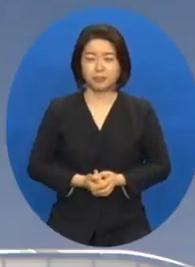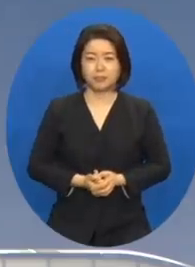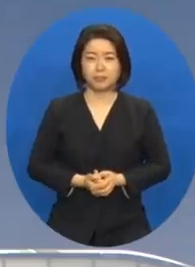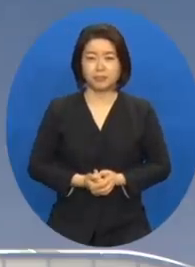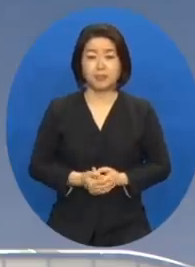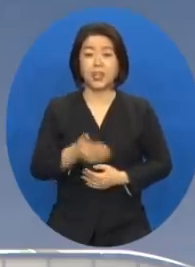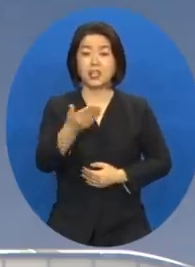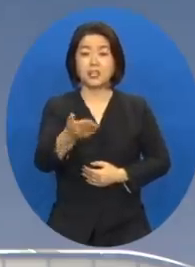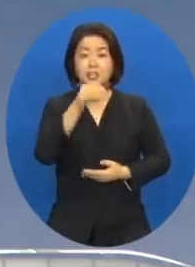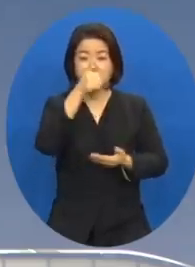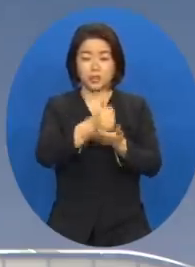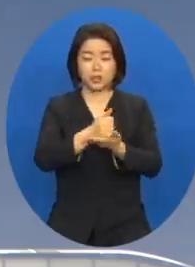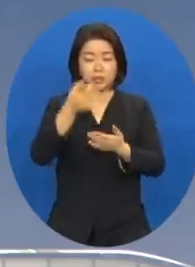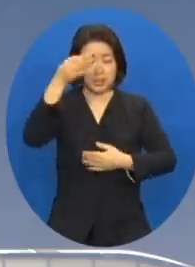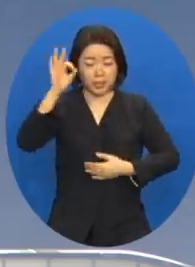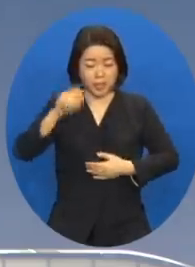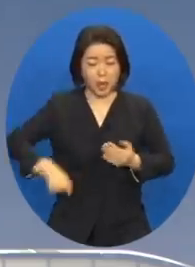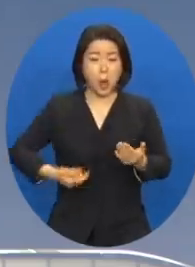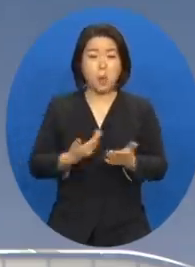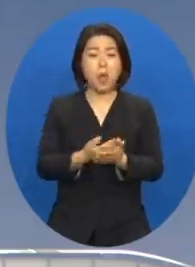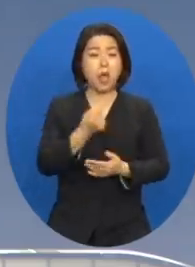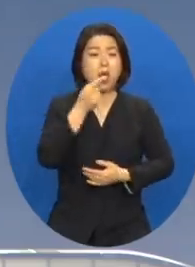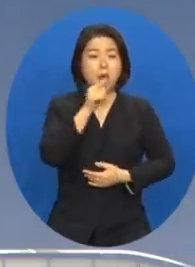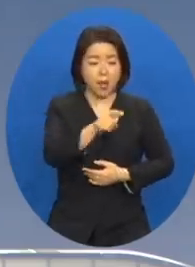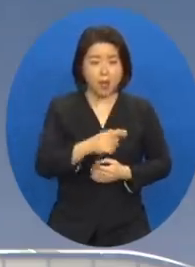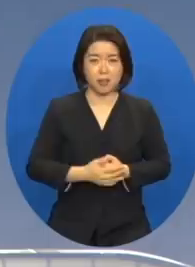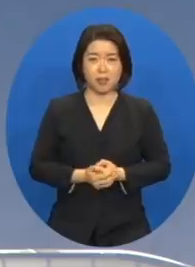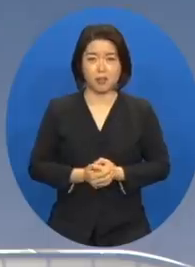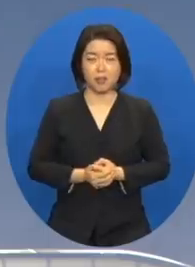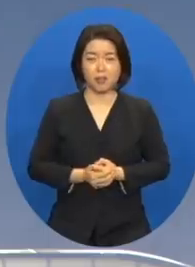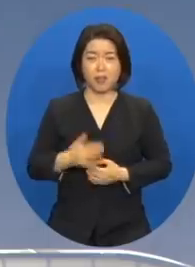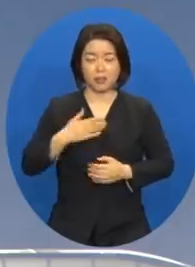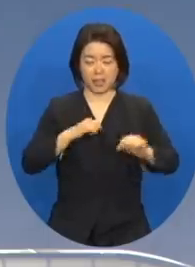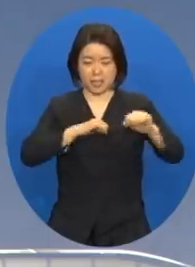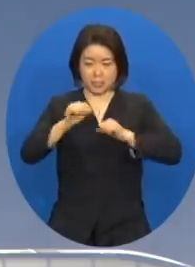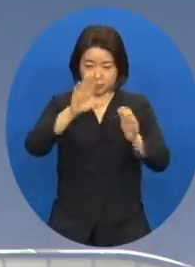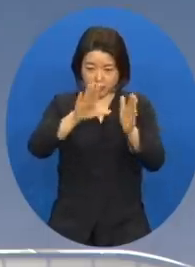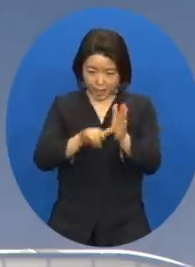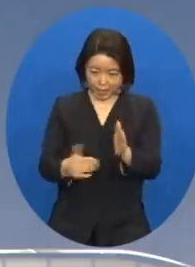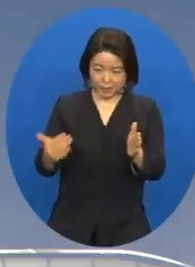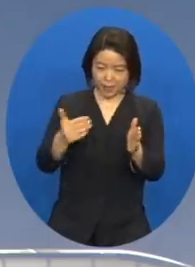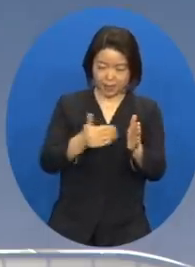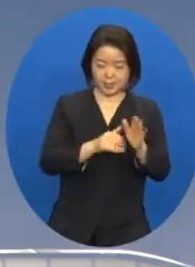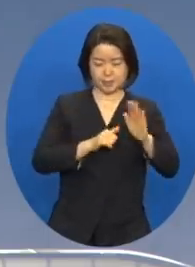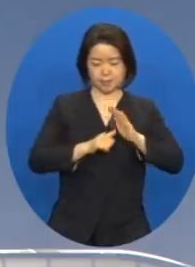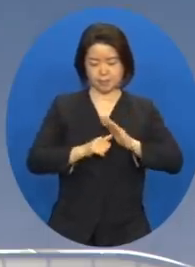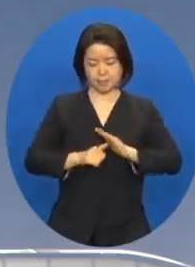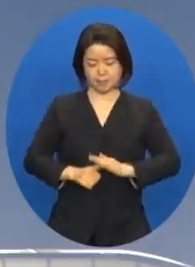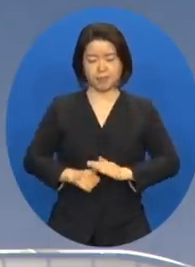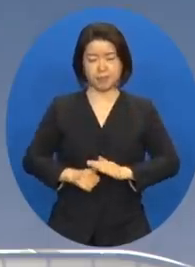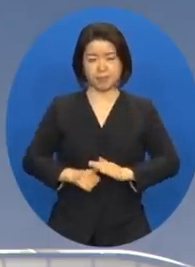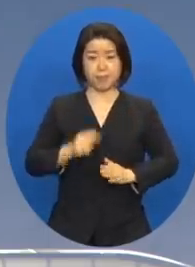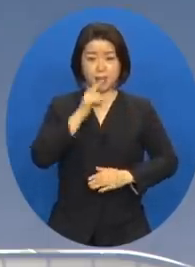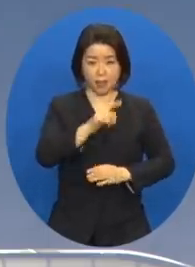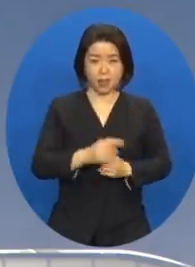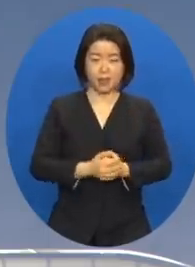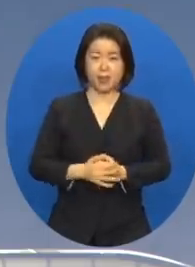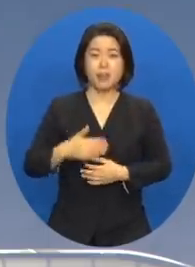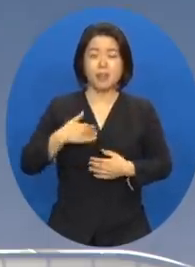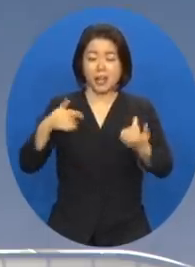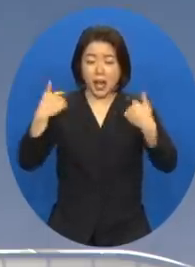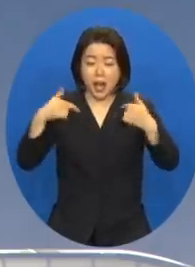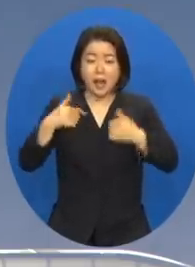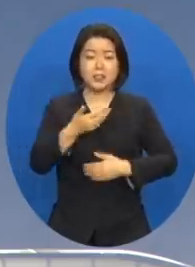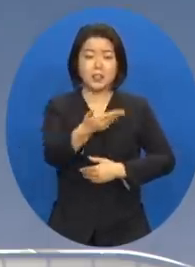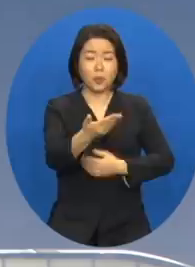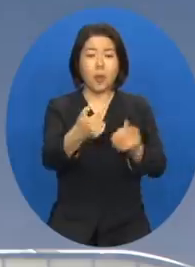내 죄를 깨닫고 회개하거라. 내가 역사할 때까지 인내해라. 내가 항상 너와